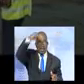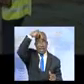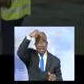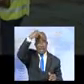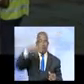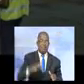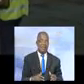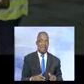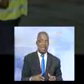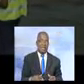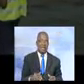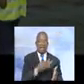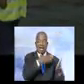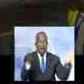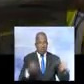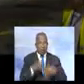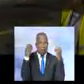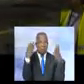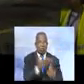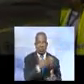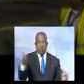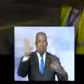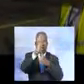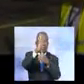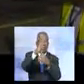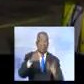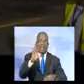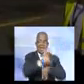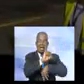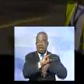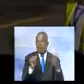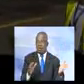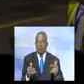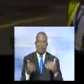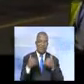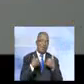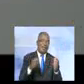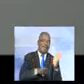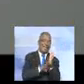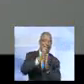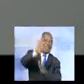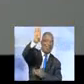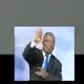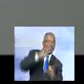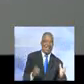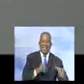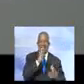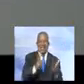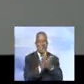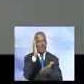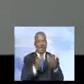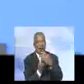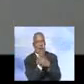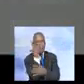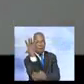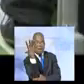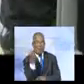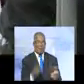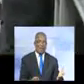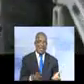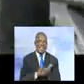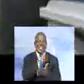un rayonnement bien au-delà de la sous-région. À ce rayonnement contribue et de la plus belle des manières